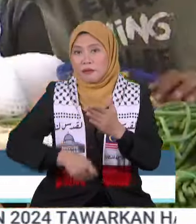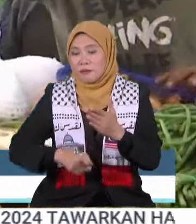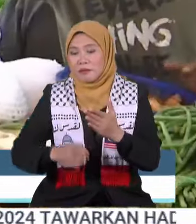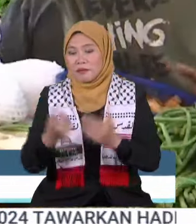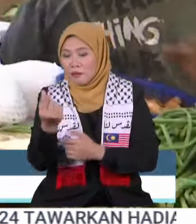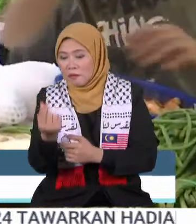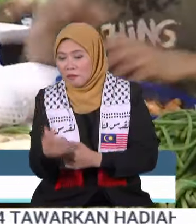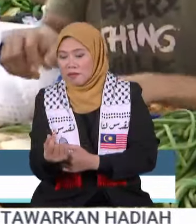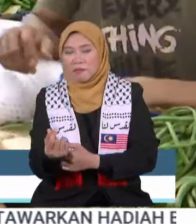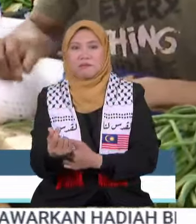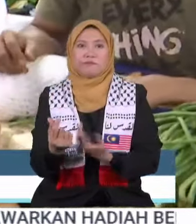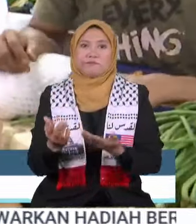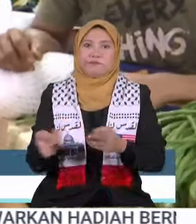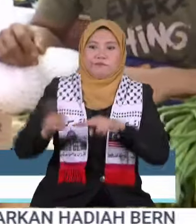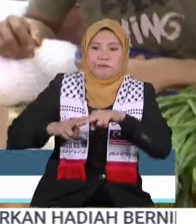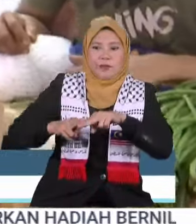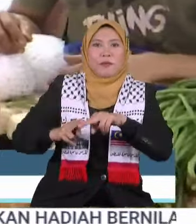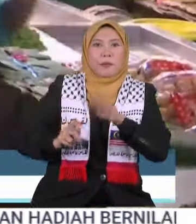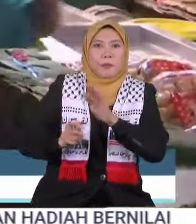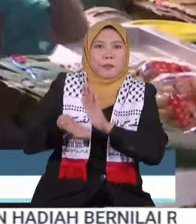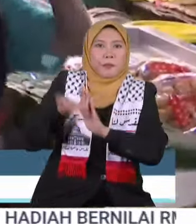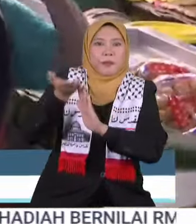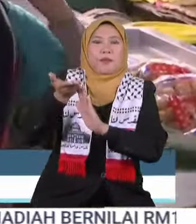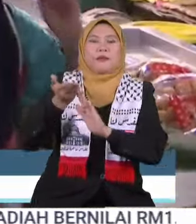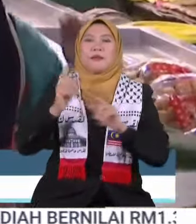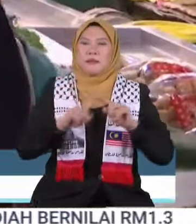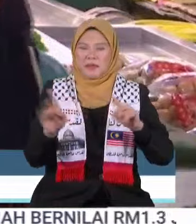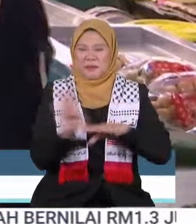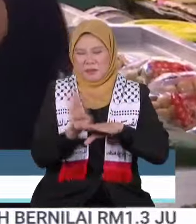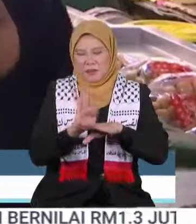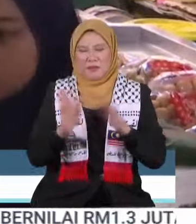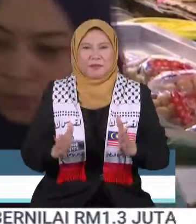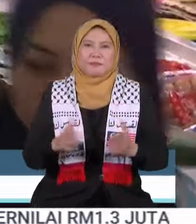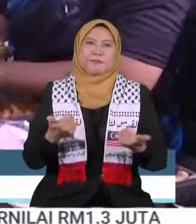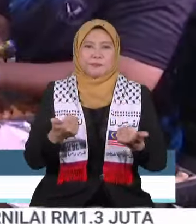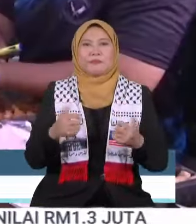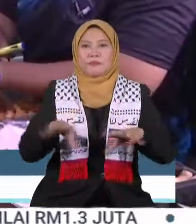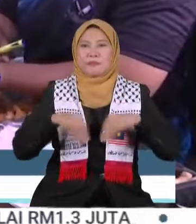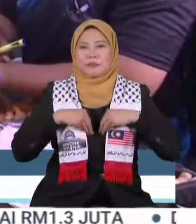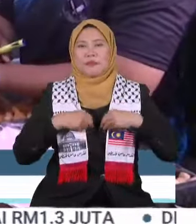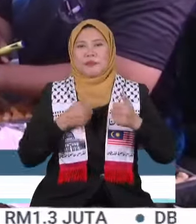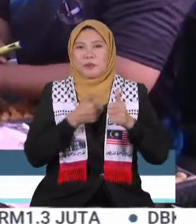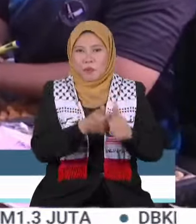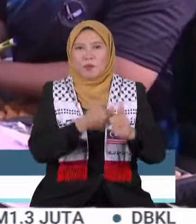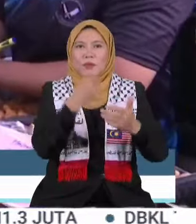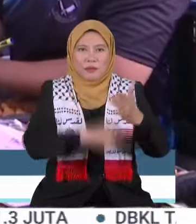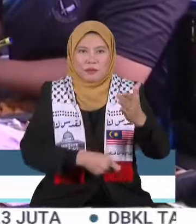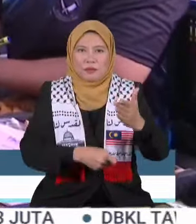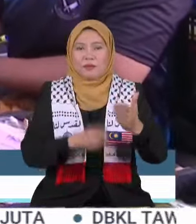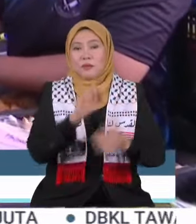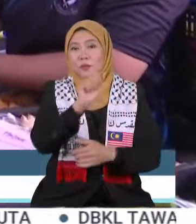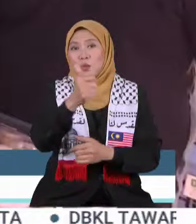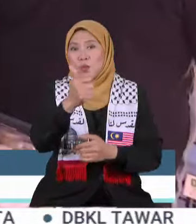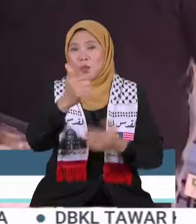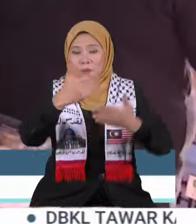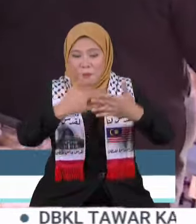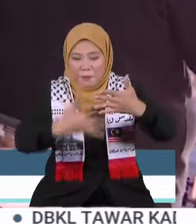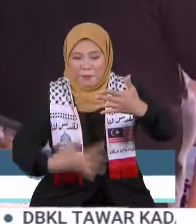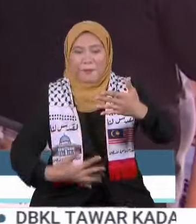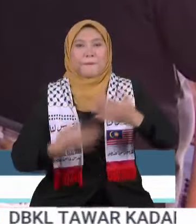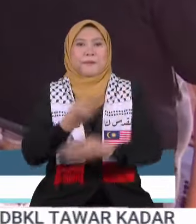dikenakan pemborong sedikit meningkat, namun peniaga akur dan masih mematuhi kadar harga 10 barangan yang